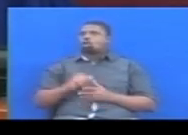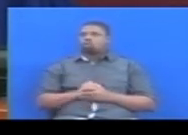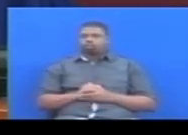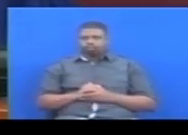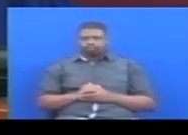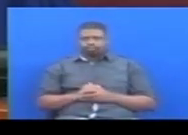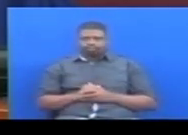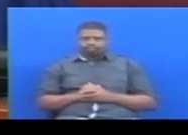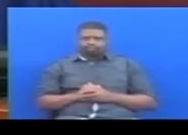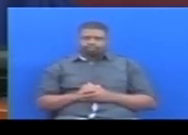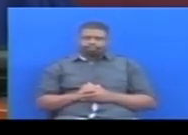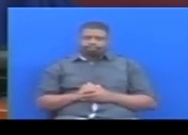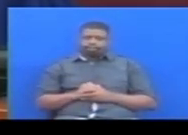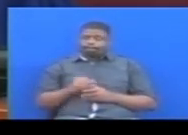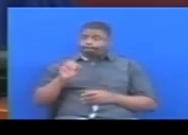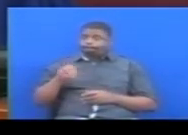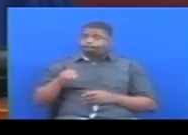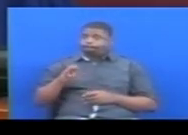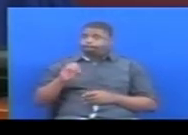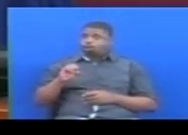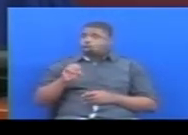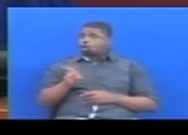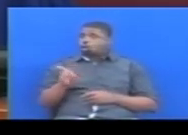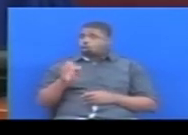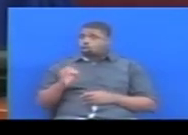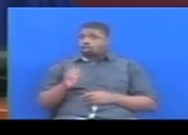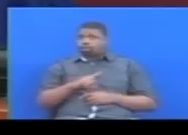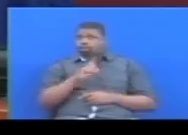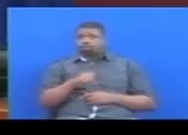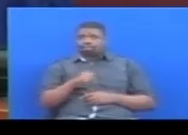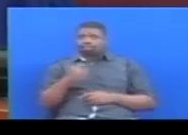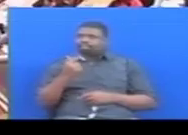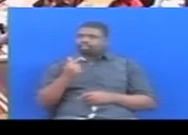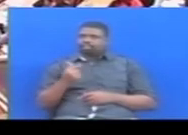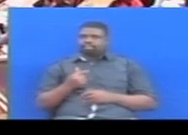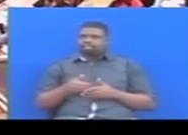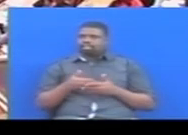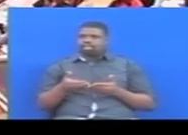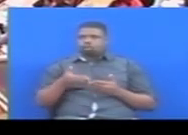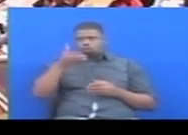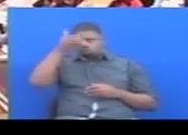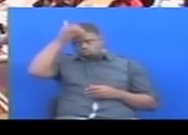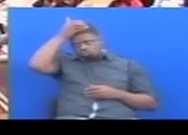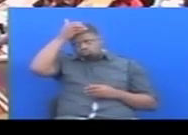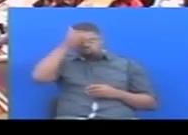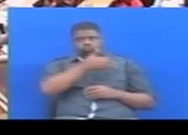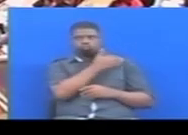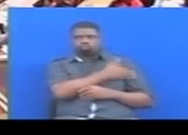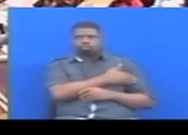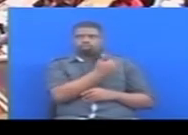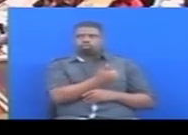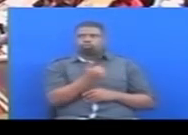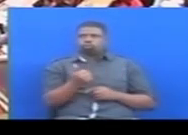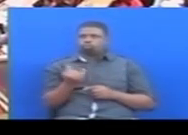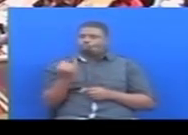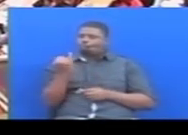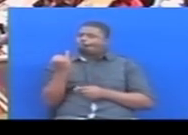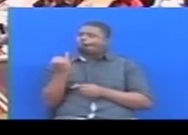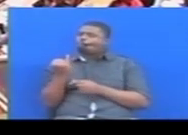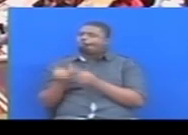Mheshimiwa Taska Restituta Mbogo anauliza, Tanzania haina wauguzi waliosomea kuhudumia watoto njiti. Je,